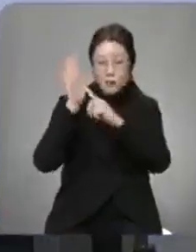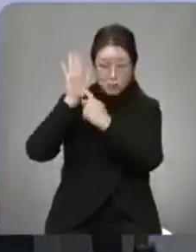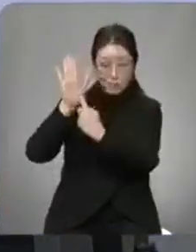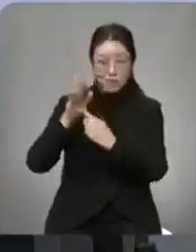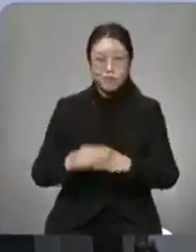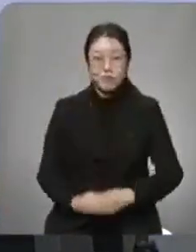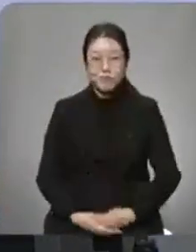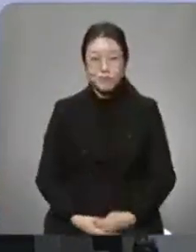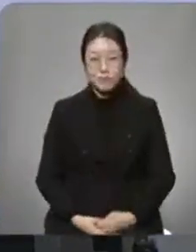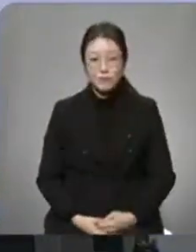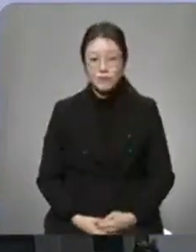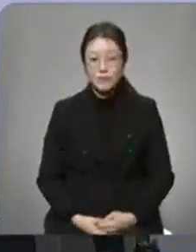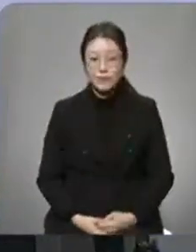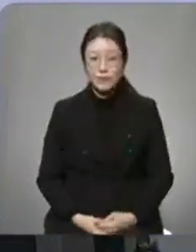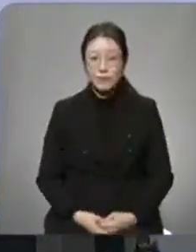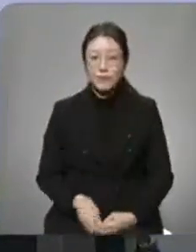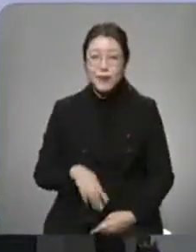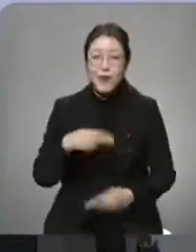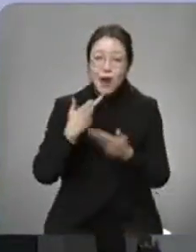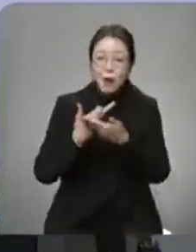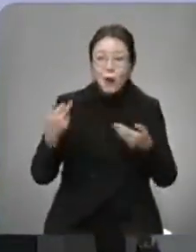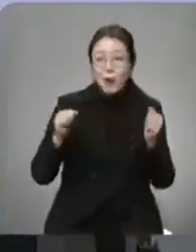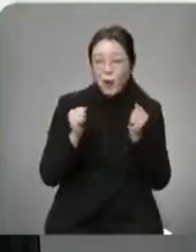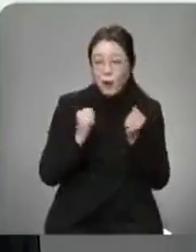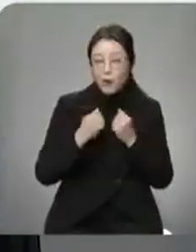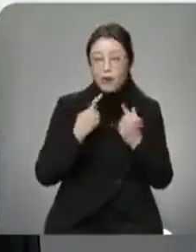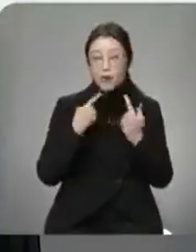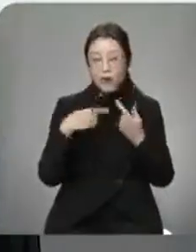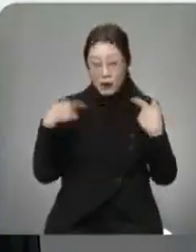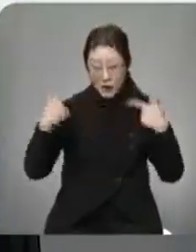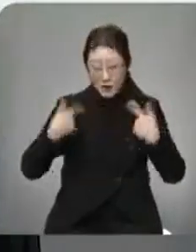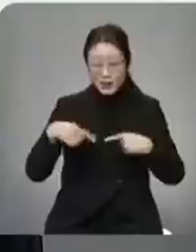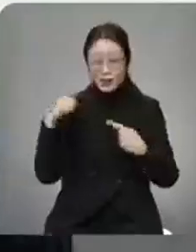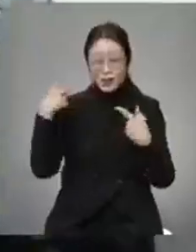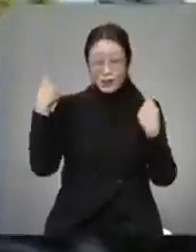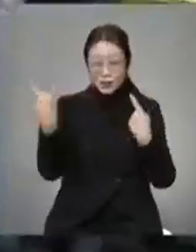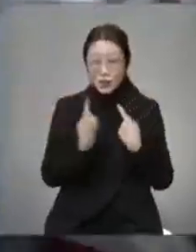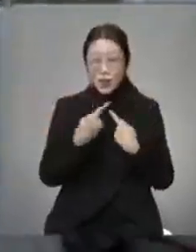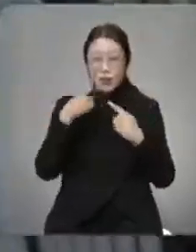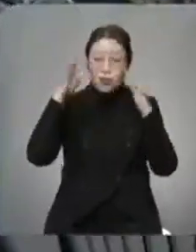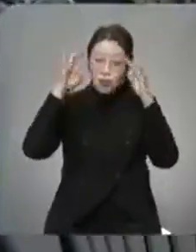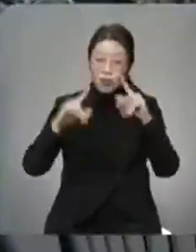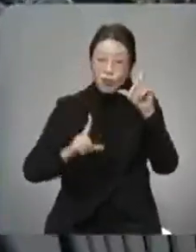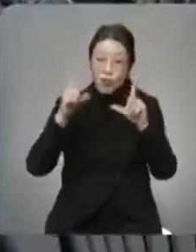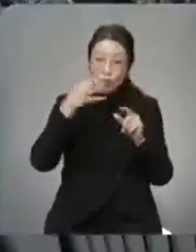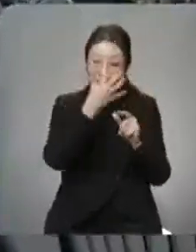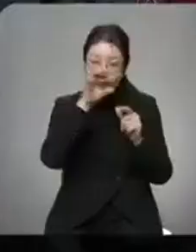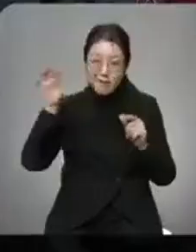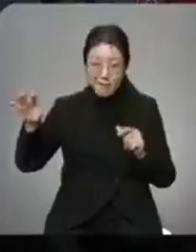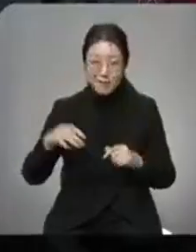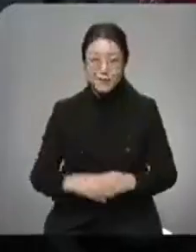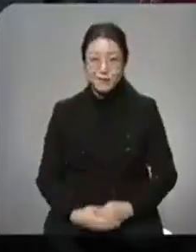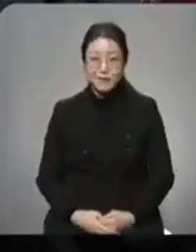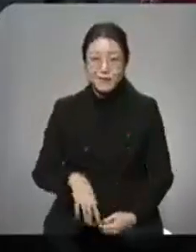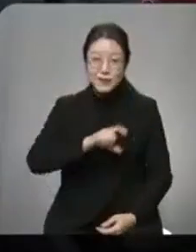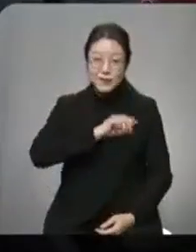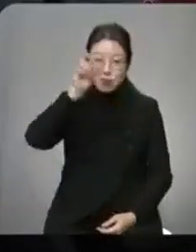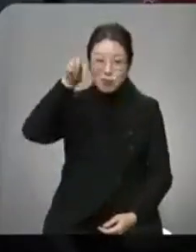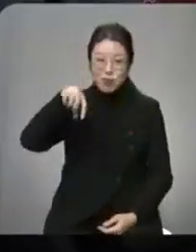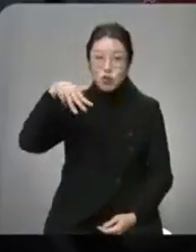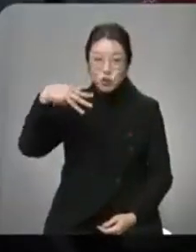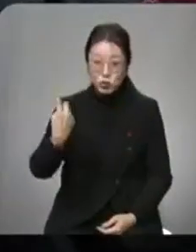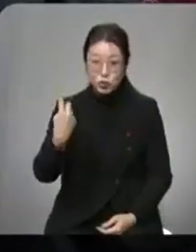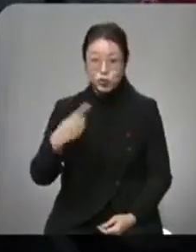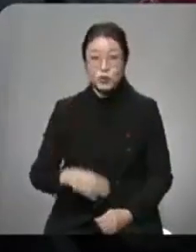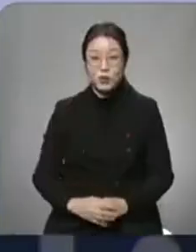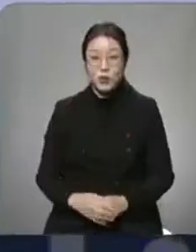모습을 드러냅니다. 강원의 겨울을 이야기할 때 빠지기 어려운 눈의 모습을 형상화한 뭉초입니다. 2018